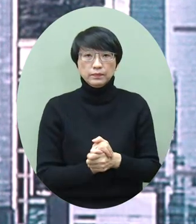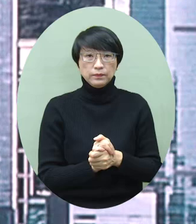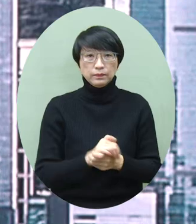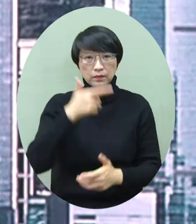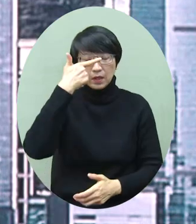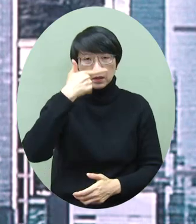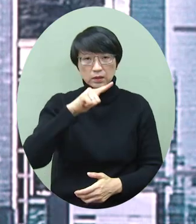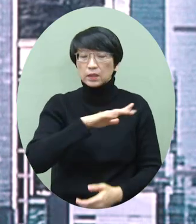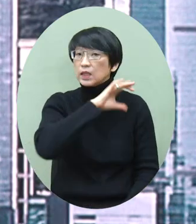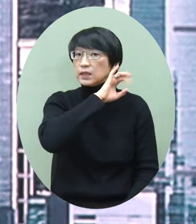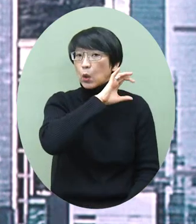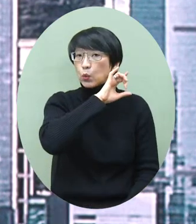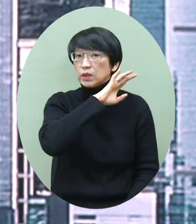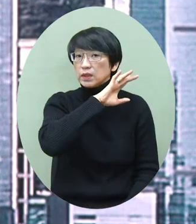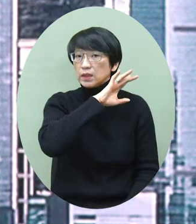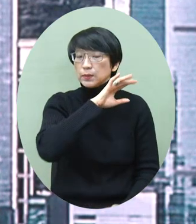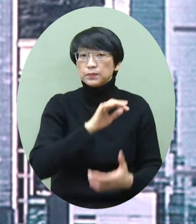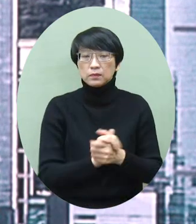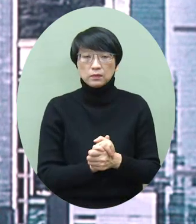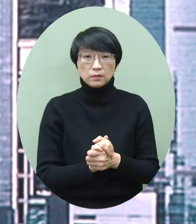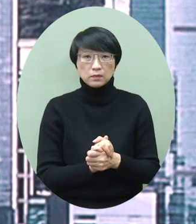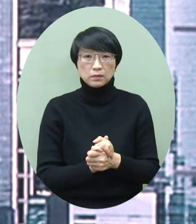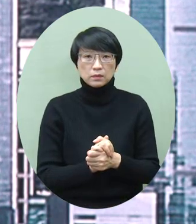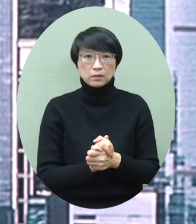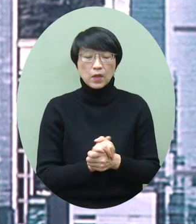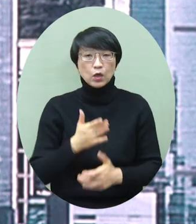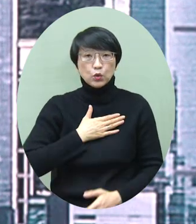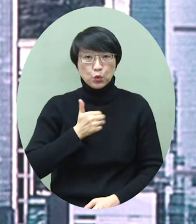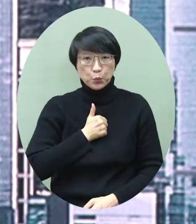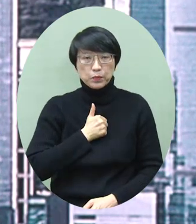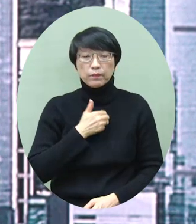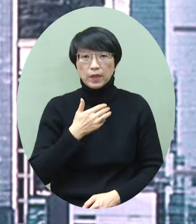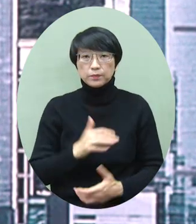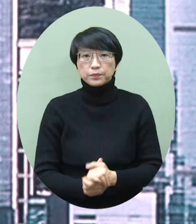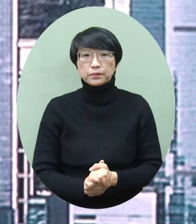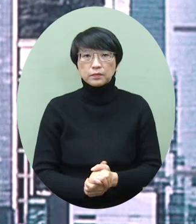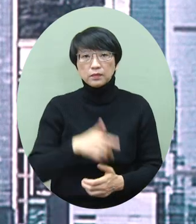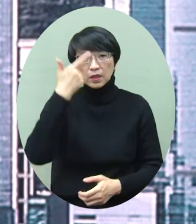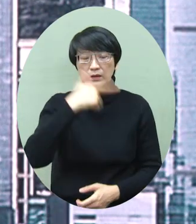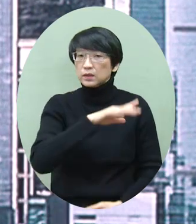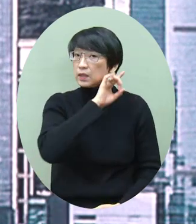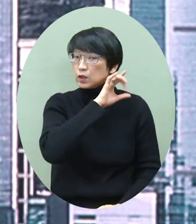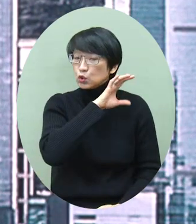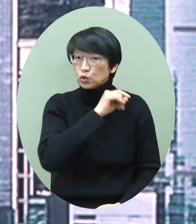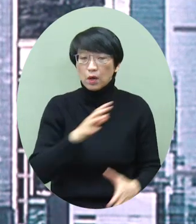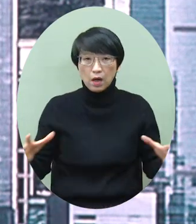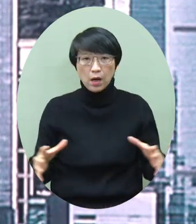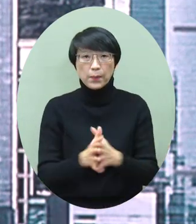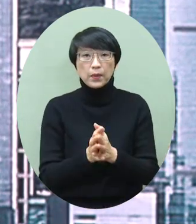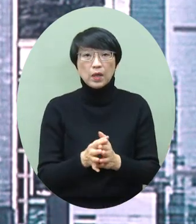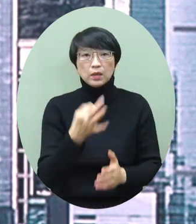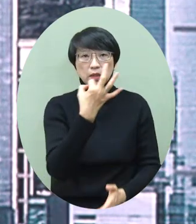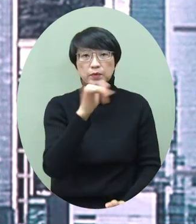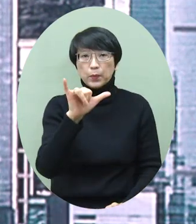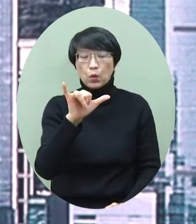新一輪的酒店咧，我哋都已經準備啦。新一輪的酒店咧，總共係會有